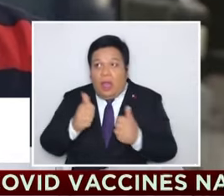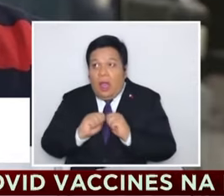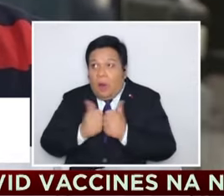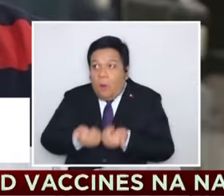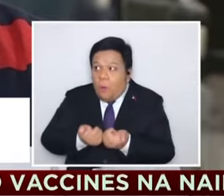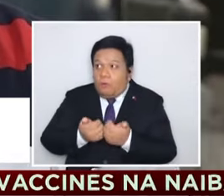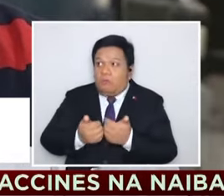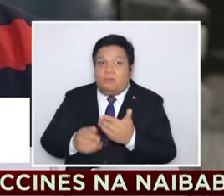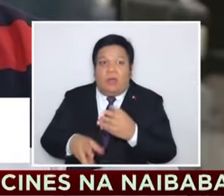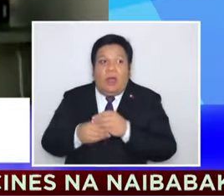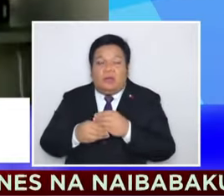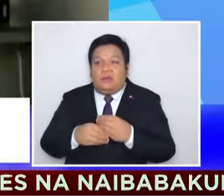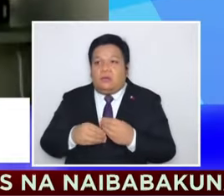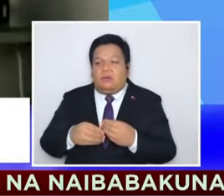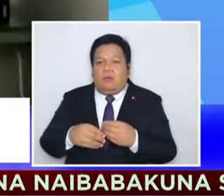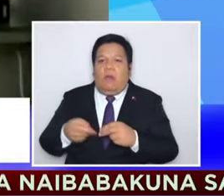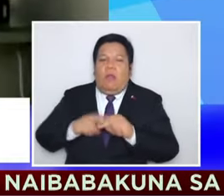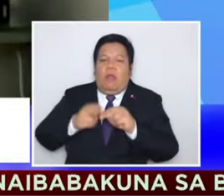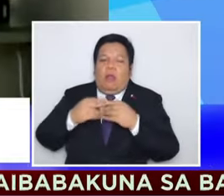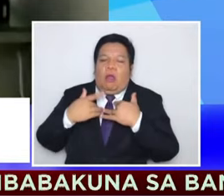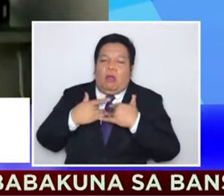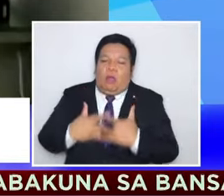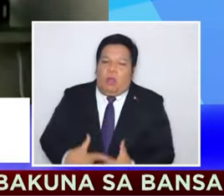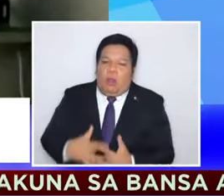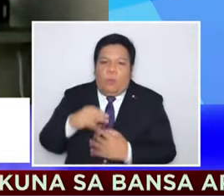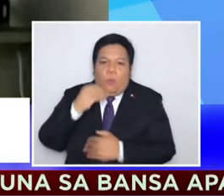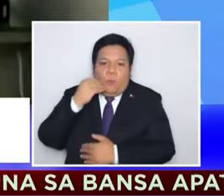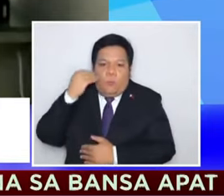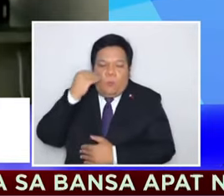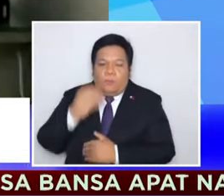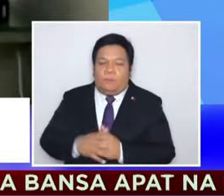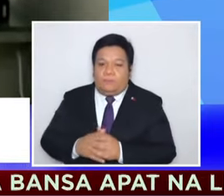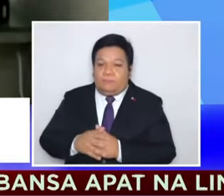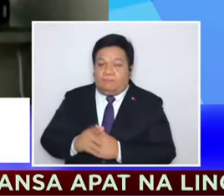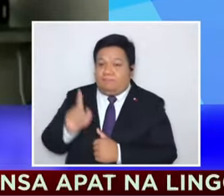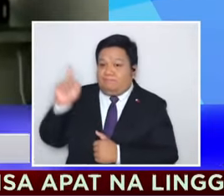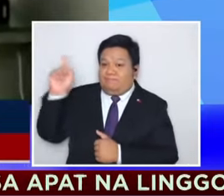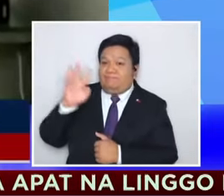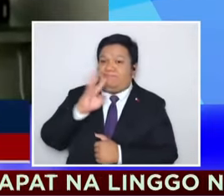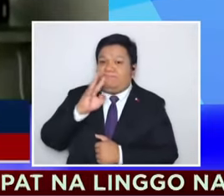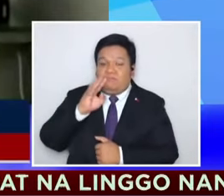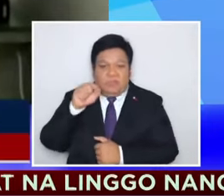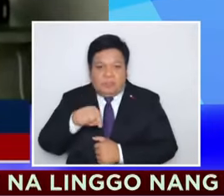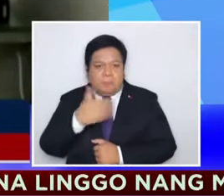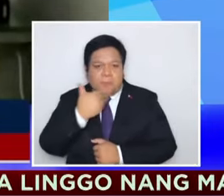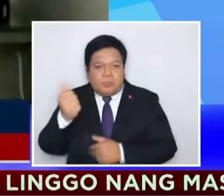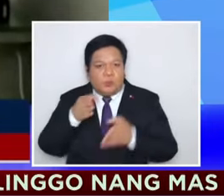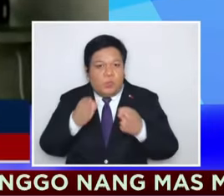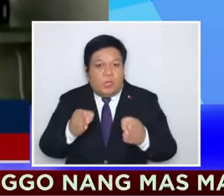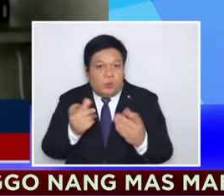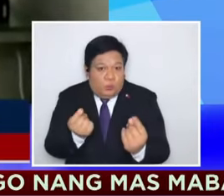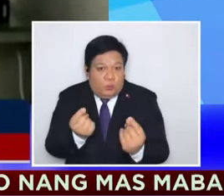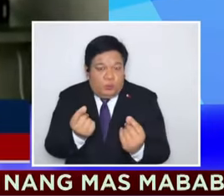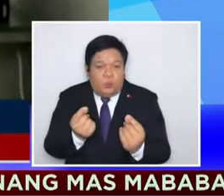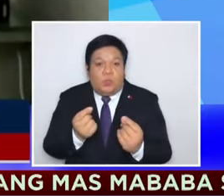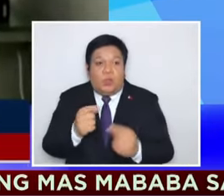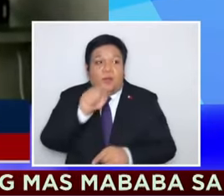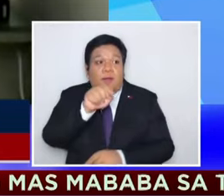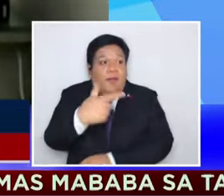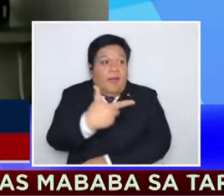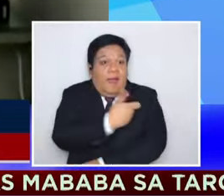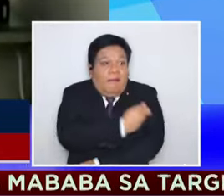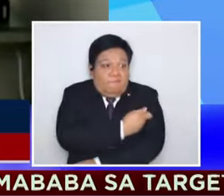dadagdagan na ng depression sa bahay, sir. Ito ang pinakamas maganda at pinaka-safe na paraan. Ilabas natin yung mga bakunado